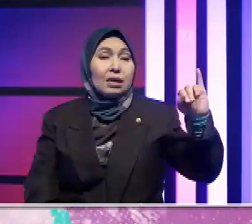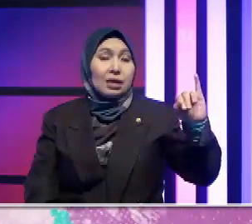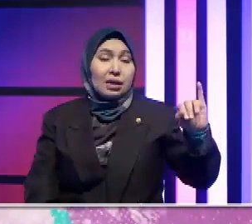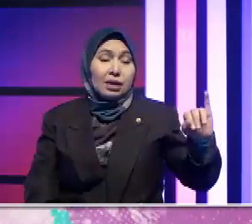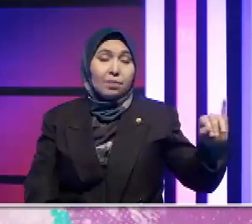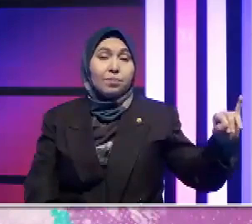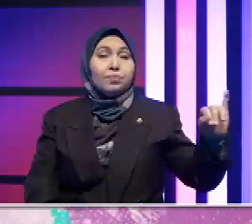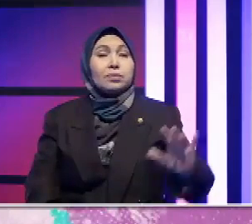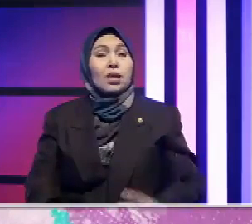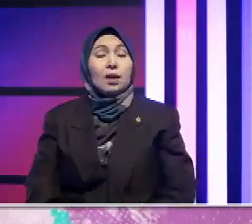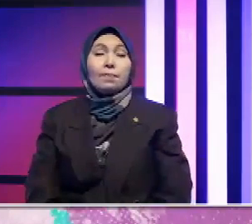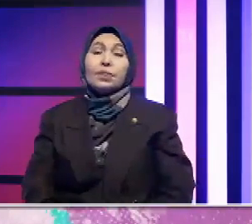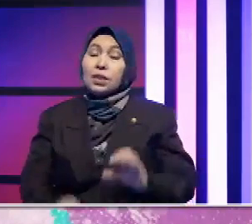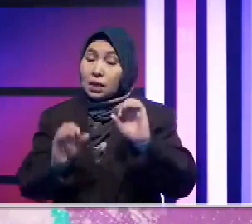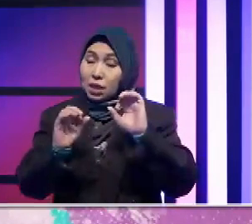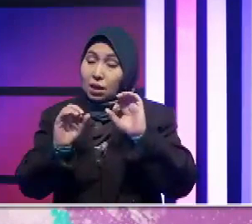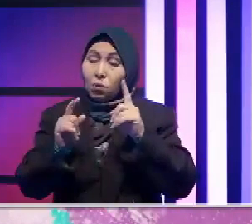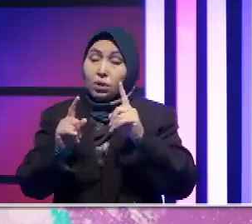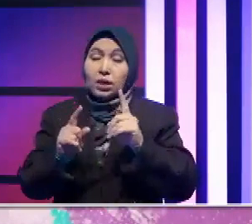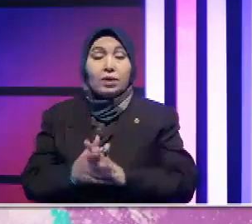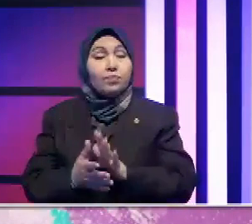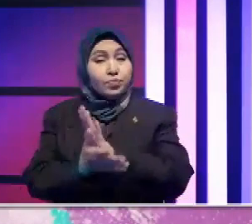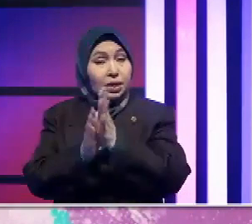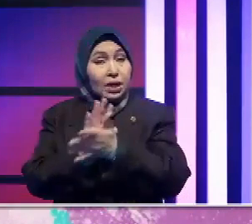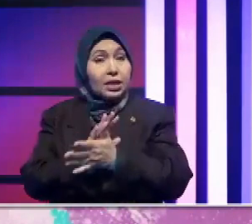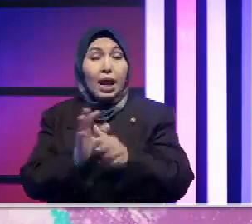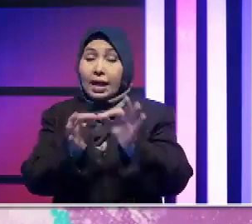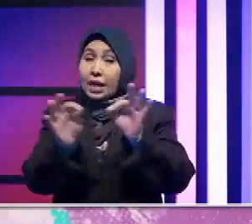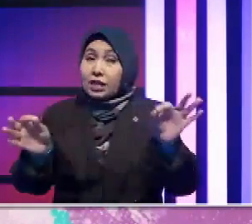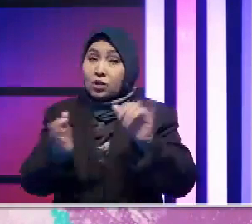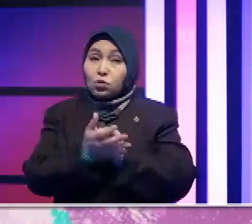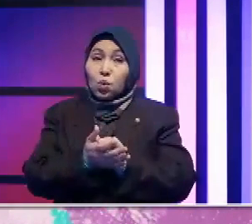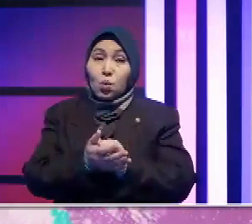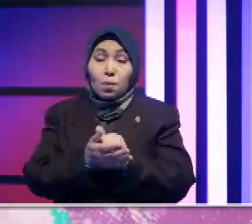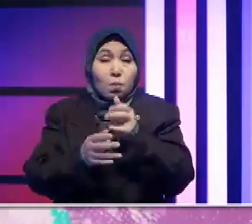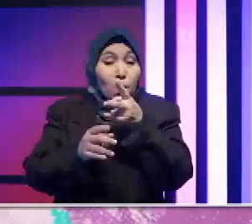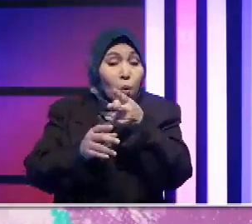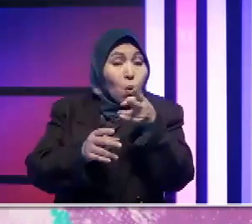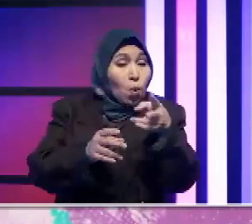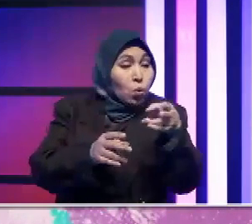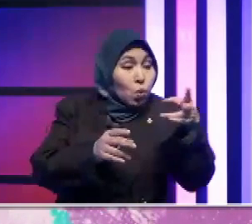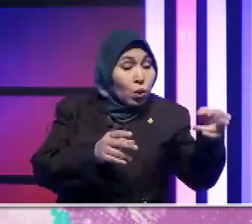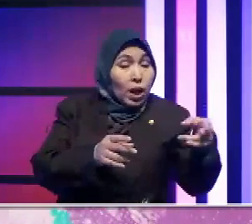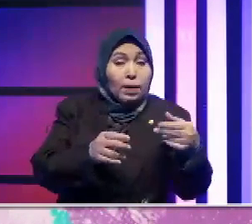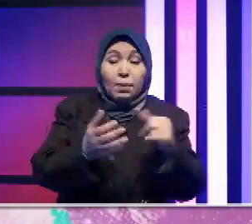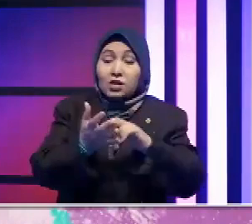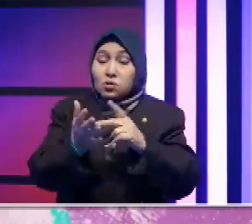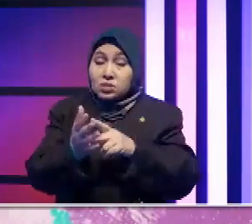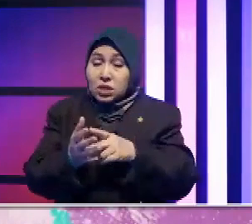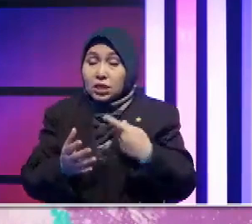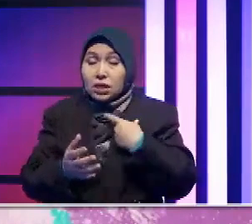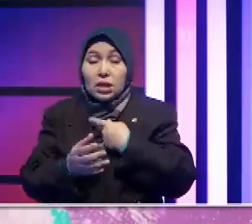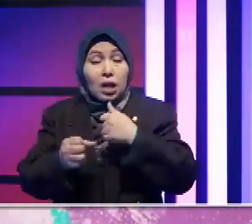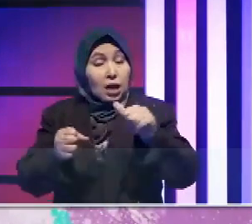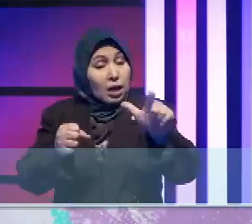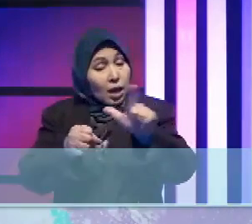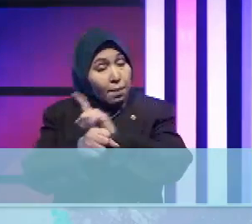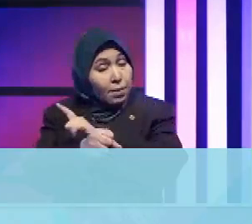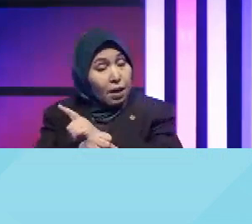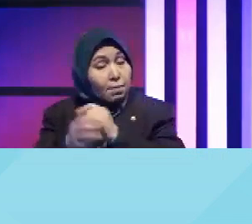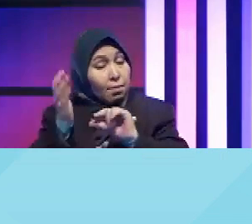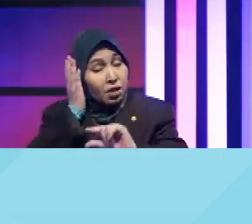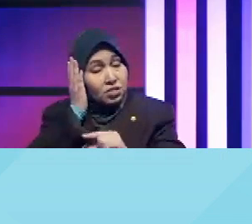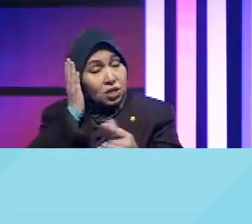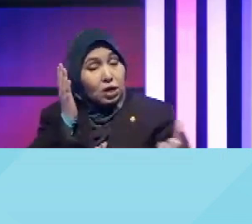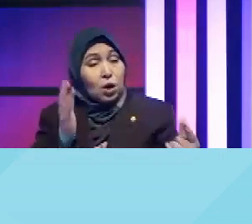Rio bye jadi Aya itulah potong-potongan maksudnya kita sempurnakan bacaan pada dawai